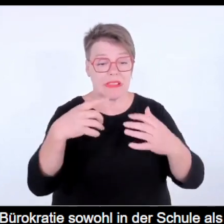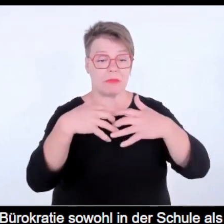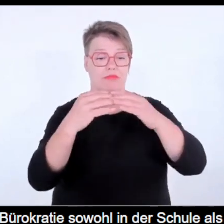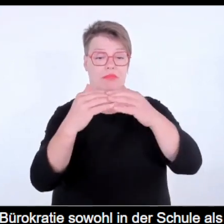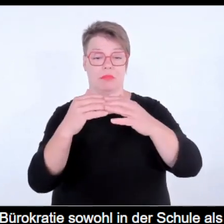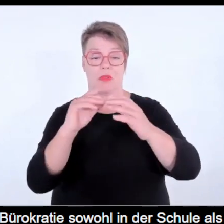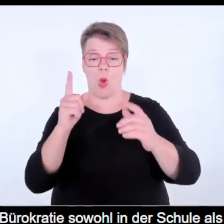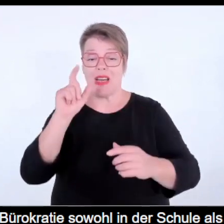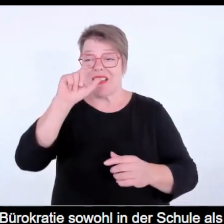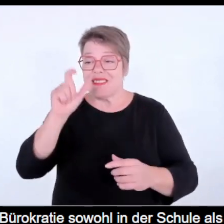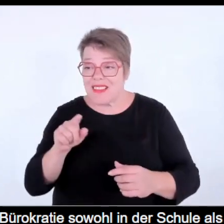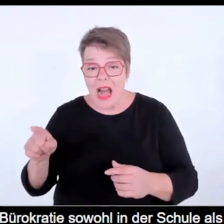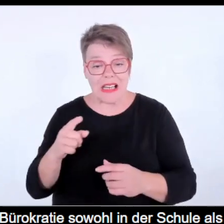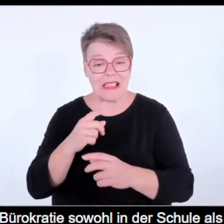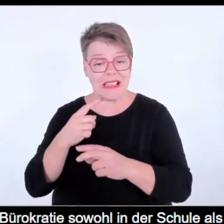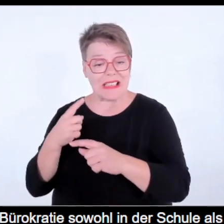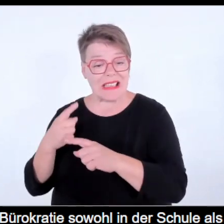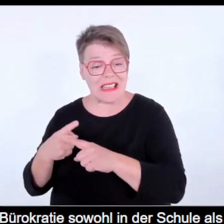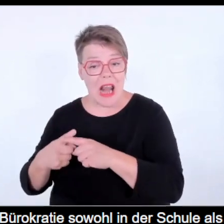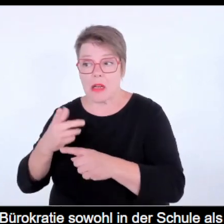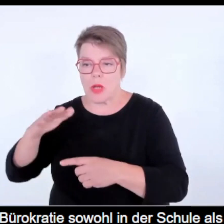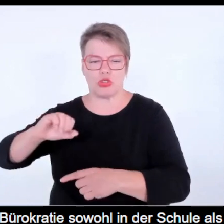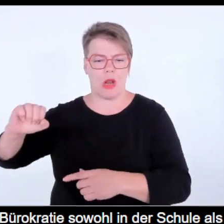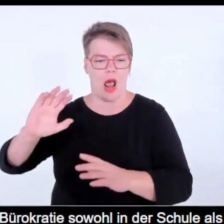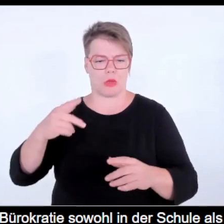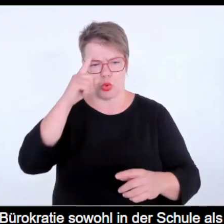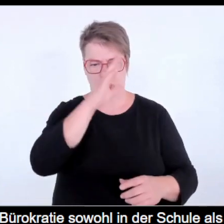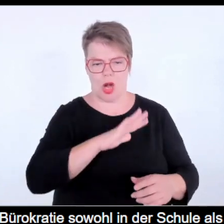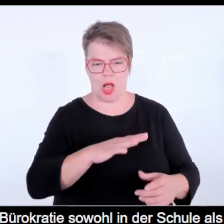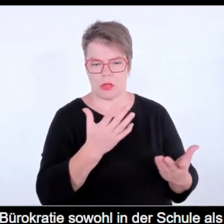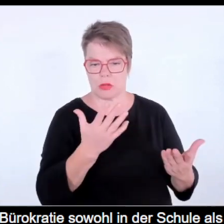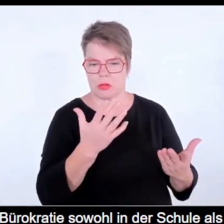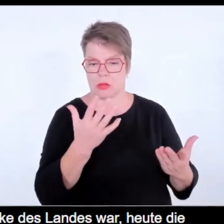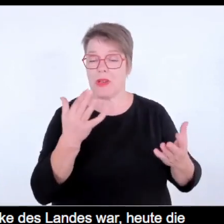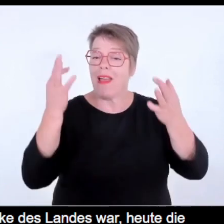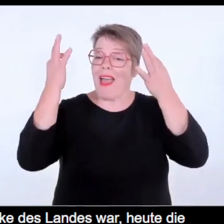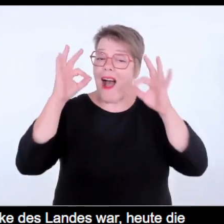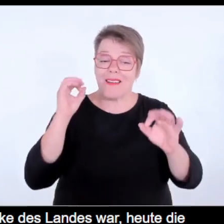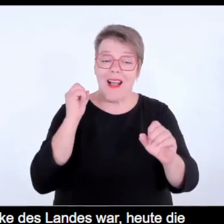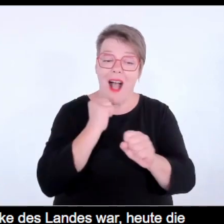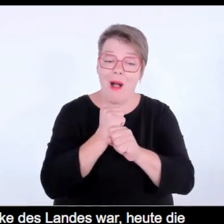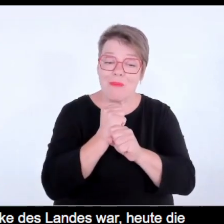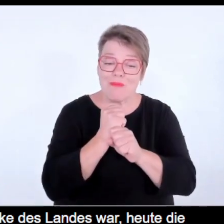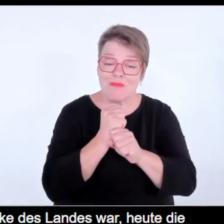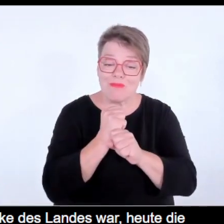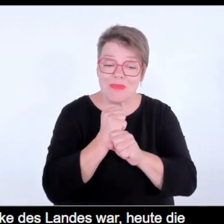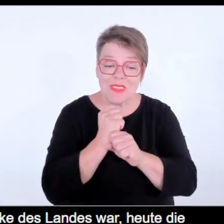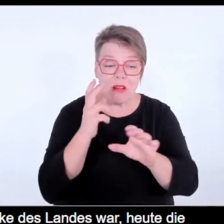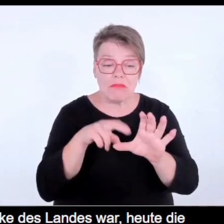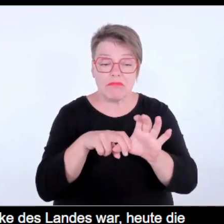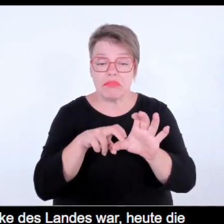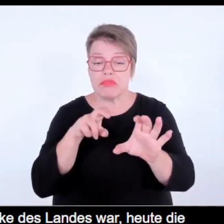Wir in Bayern haben uns dem Thema schon besonders verpflichtet gefühlt, indem wir eine Paragrafenbremse haben, die übrigens wirkt.